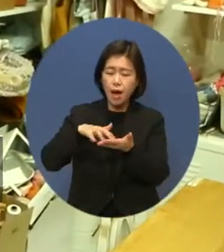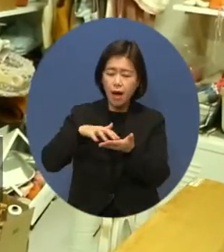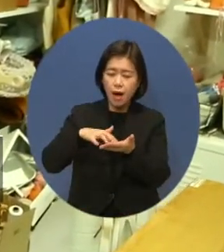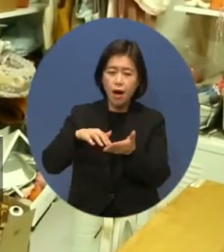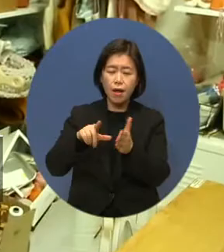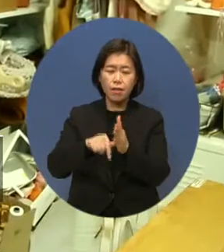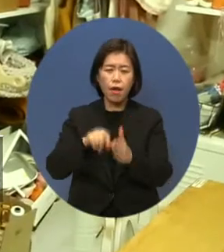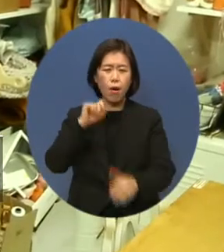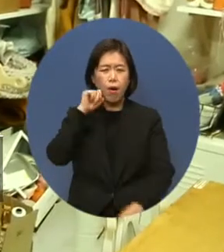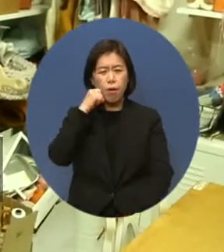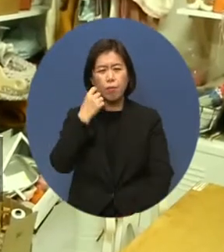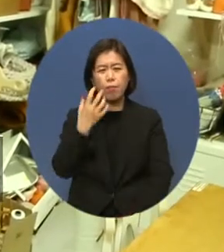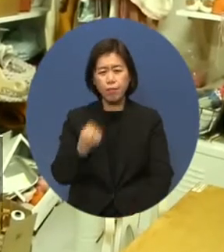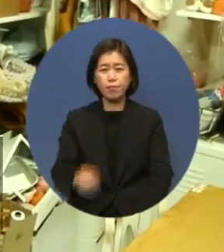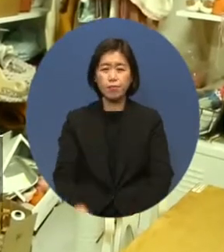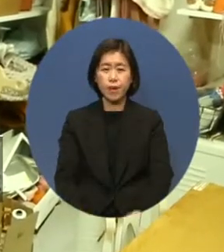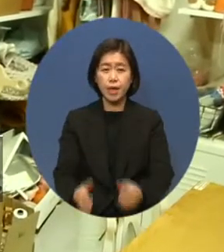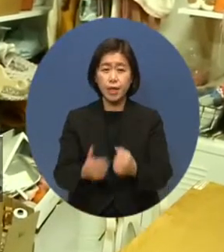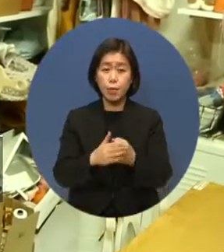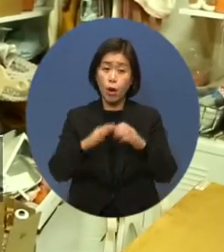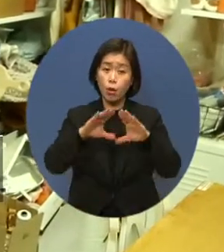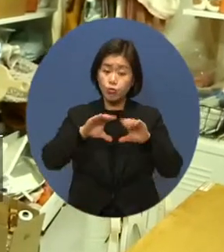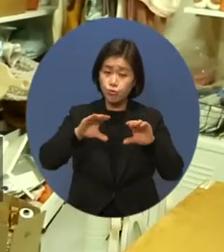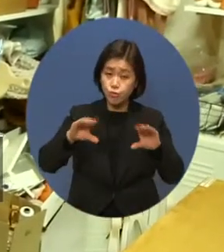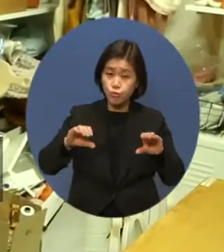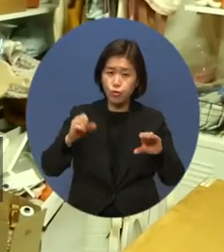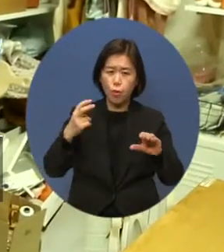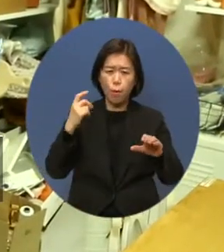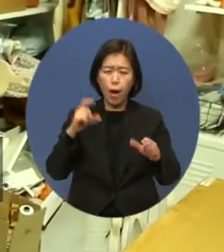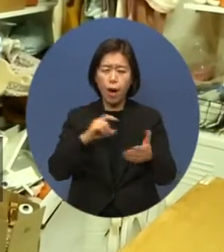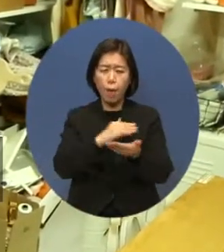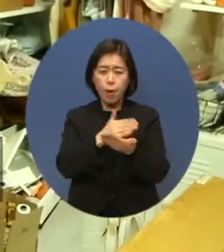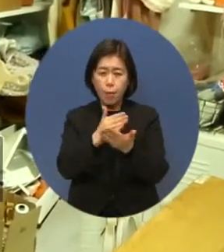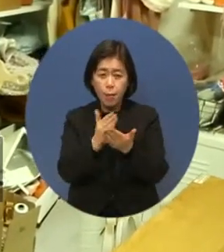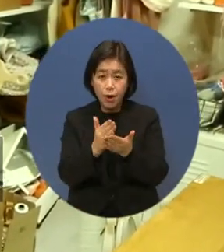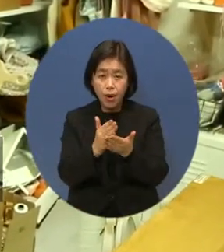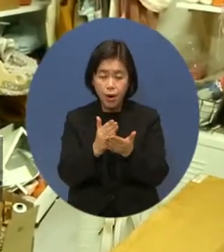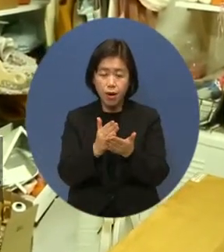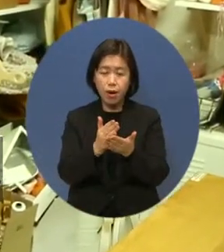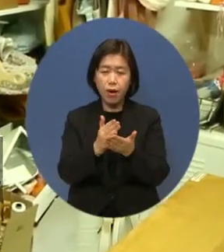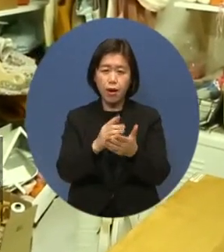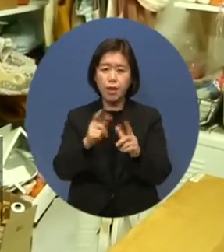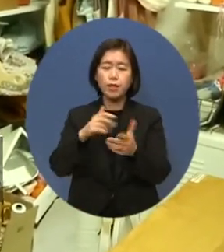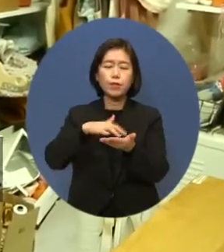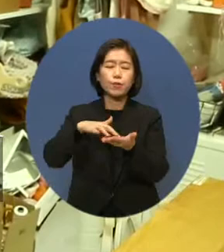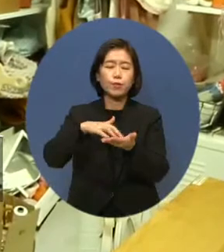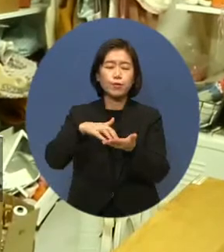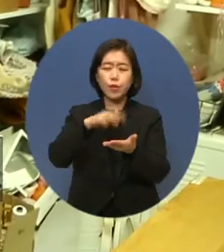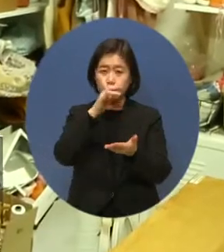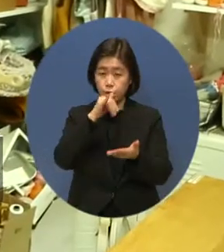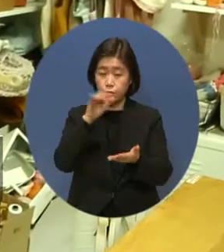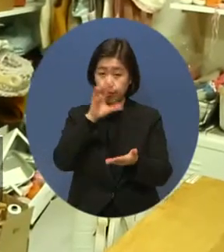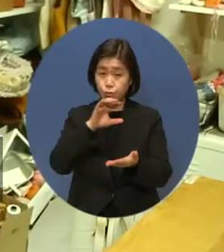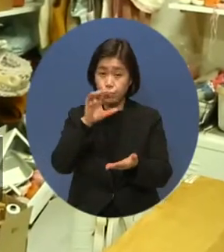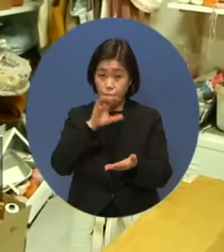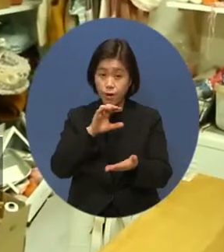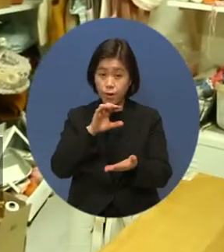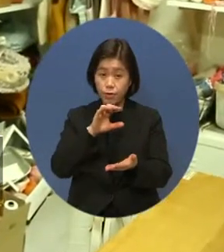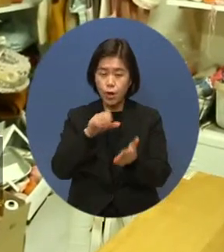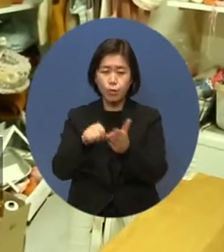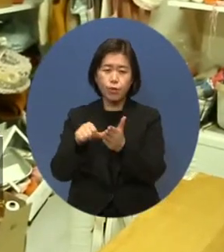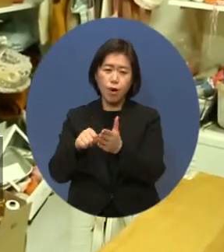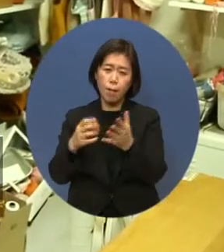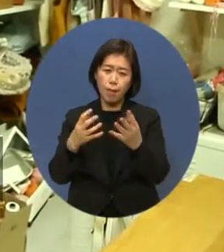어려움을 겪고 있는데 이제 저런 다양한 부드러운 소재의 촉지 훈련할 수 있는 교구제로 재미있게